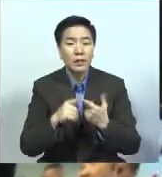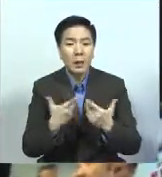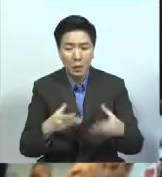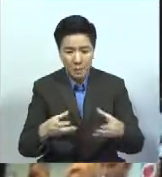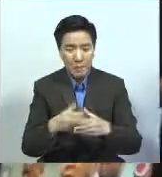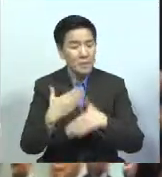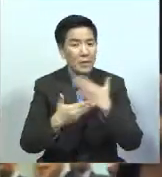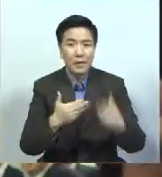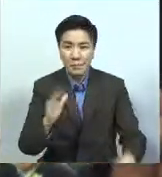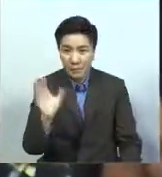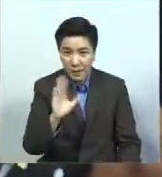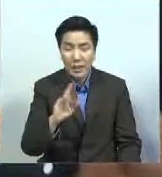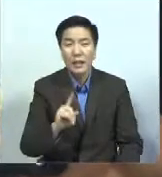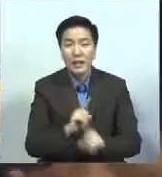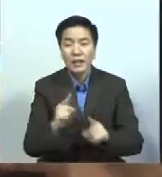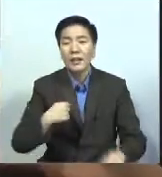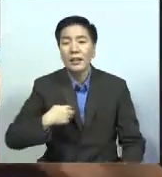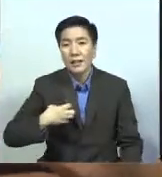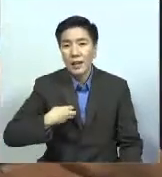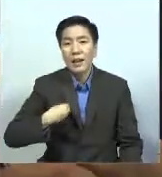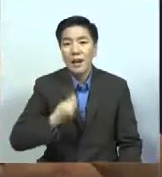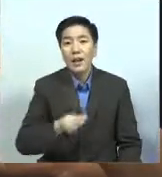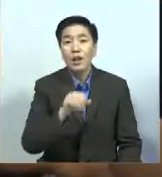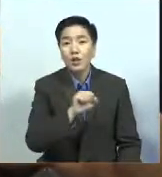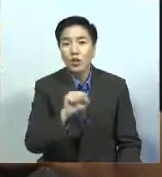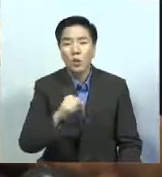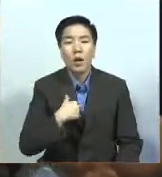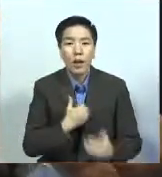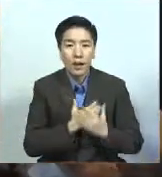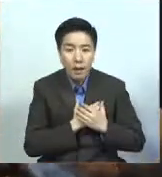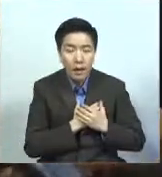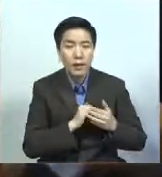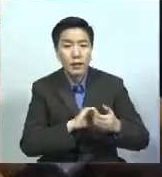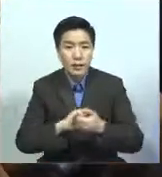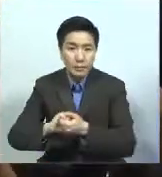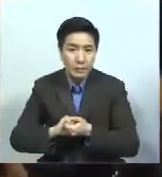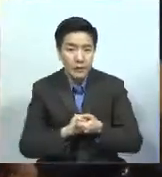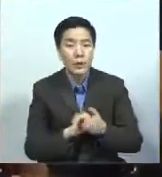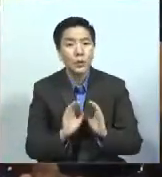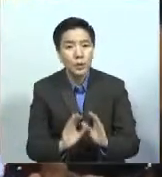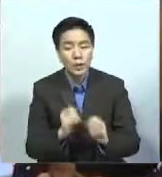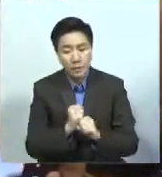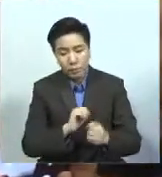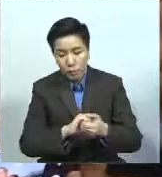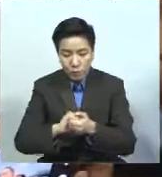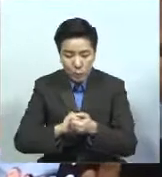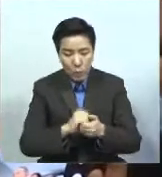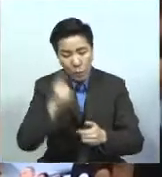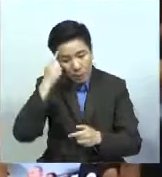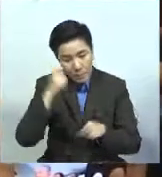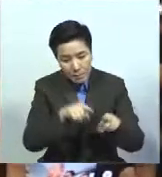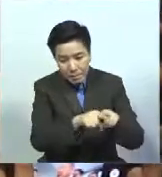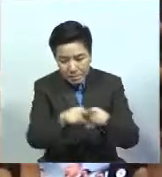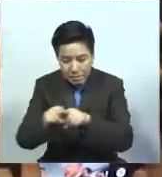ได้พัฒนาหรอกก็อยากให้สสเนี่ยมีความรักมีความสามัคคีกันเท่านั้นนะทำงานร่วมกันมีความคิดอันเดียว